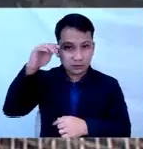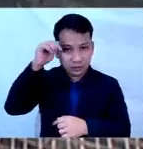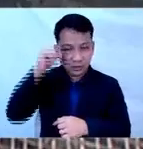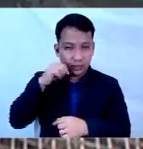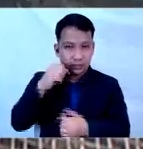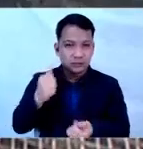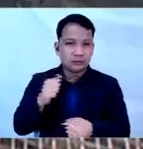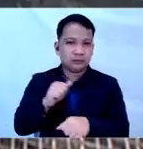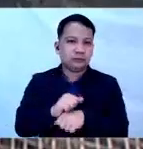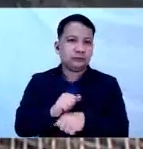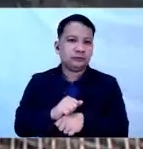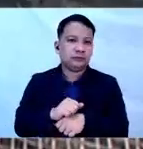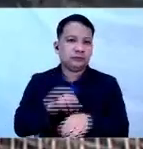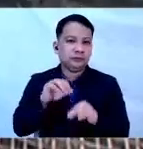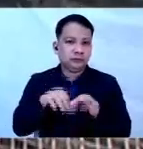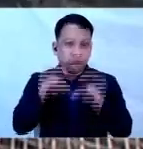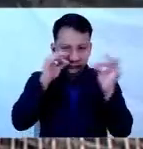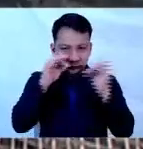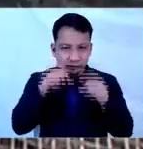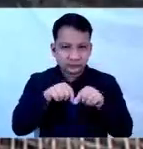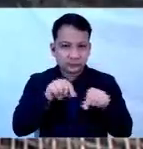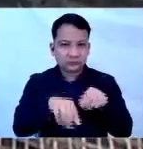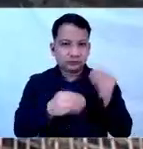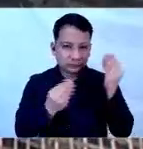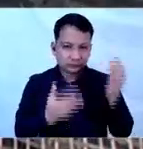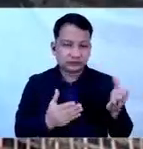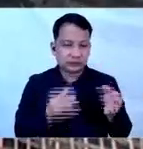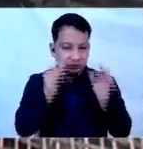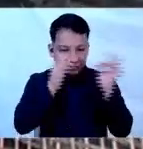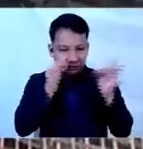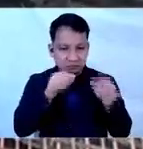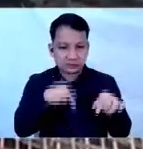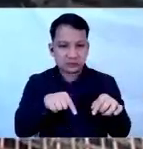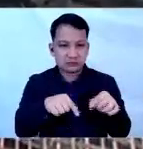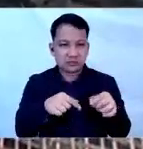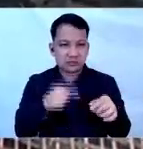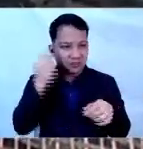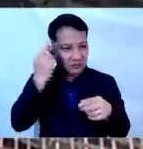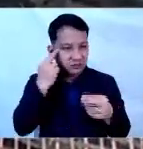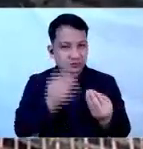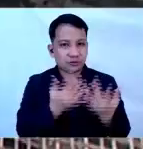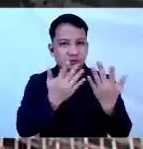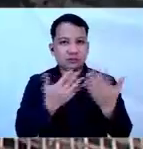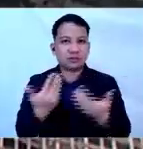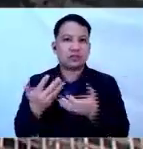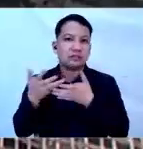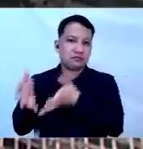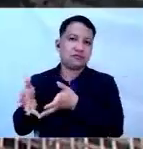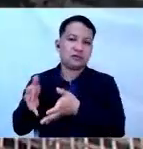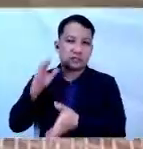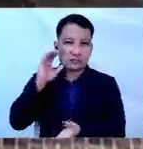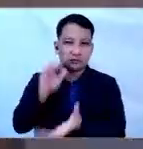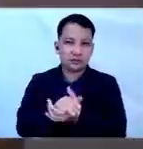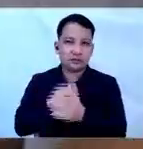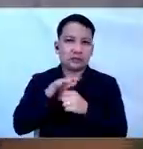bago niya sunugin yung ano. Dahil daw, kaya niya sinunog, iniwan siya ng asawa niya. Stress na